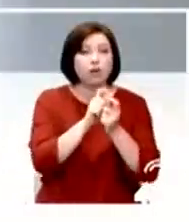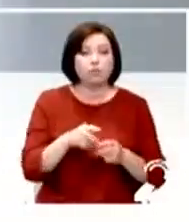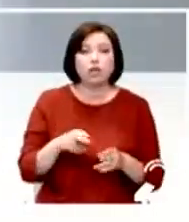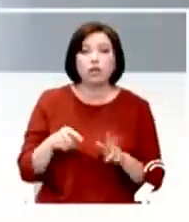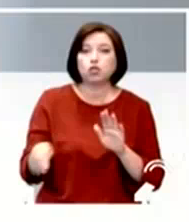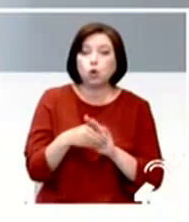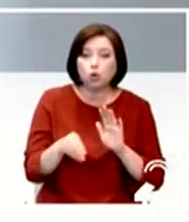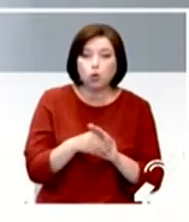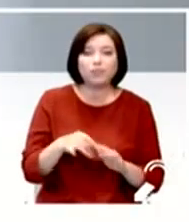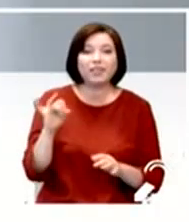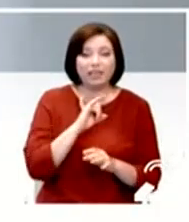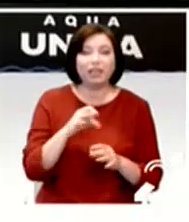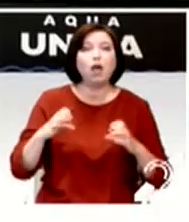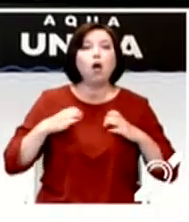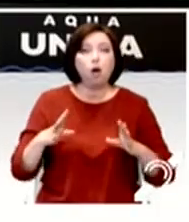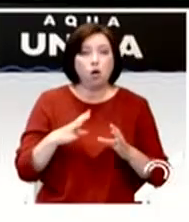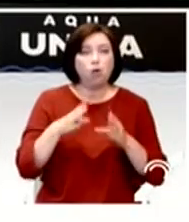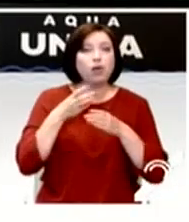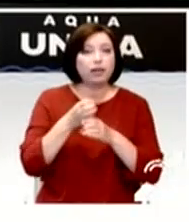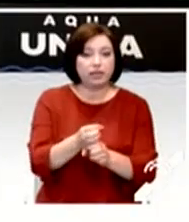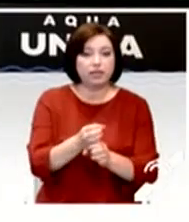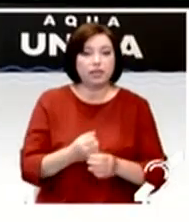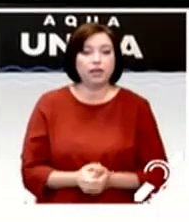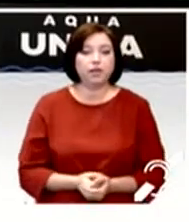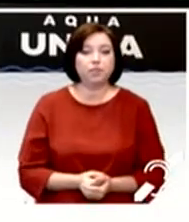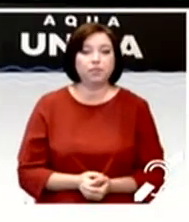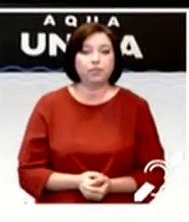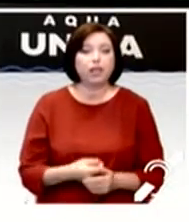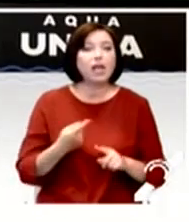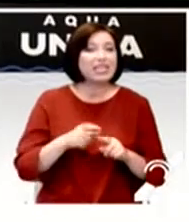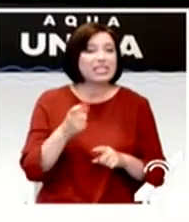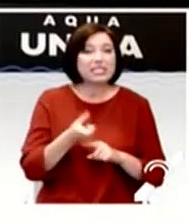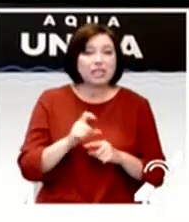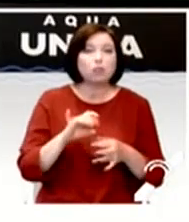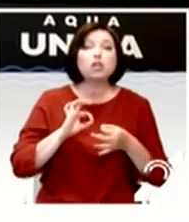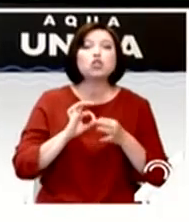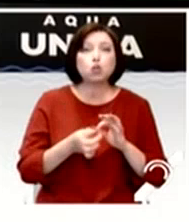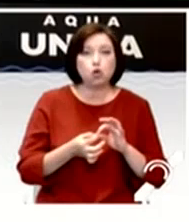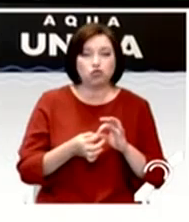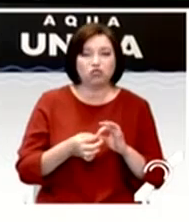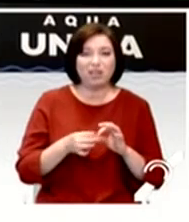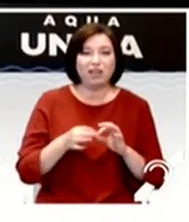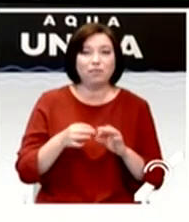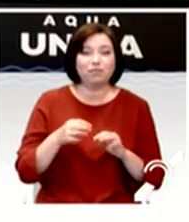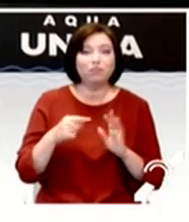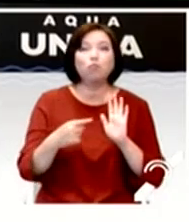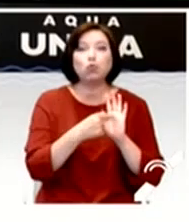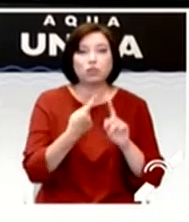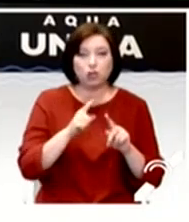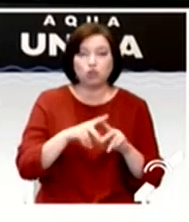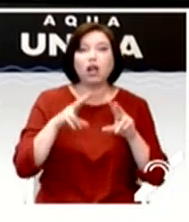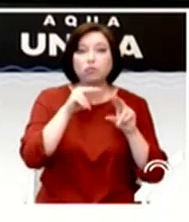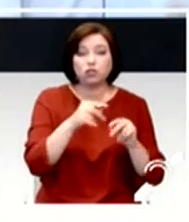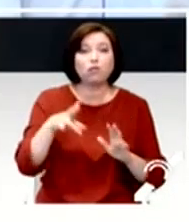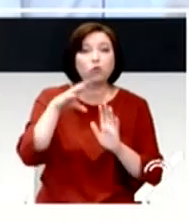corupției și dezoligarhizării. Este probabil cel mai complex angajament asumat de către autoritățile Republicii Moldova,